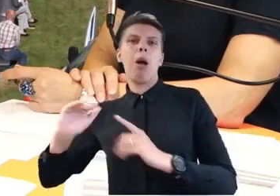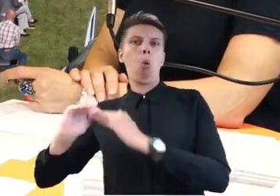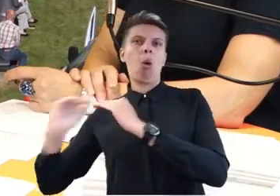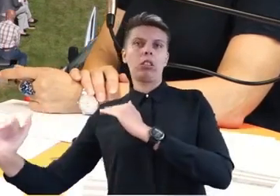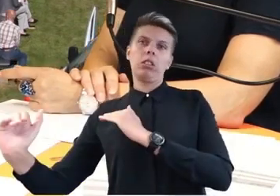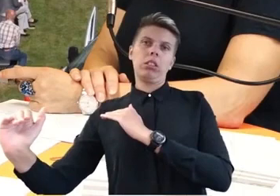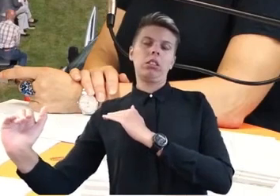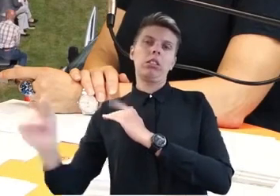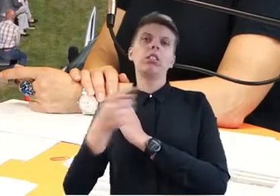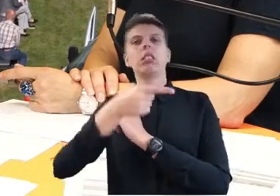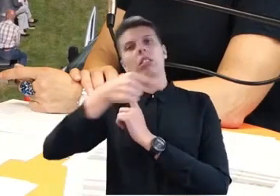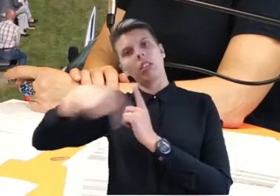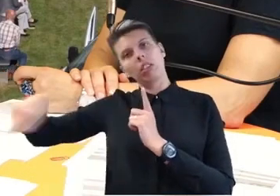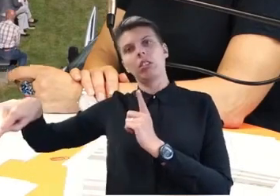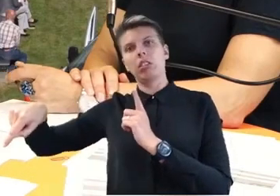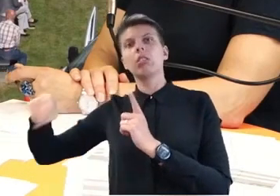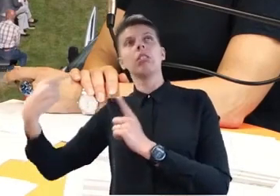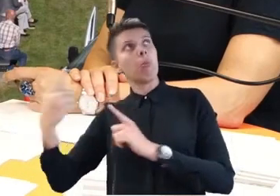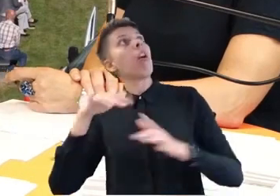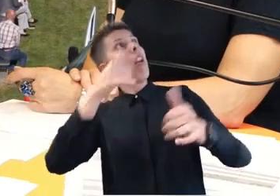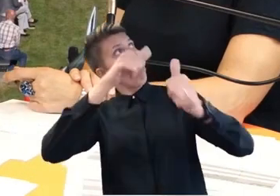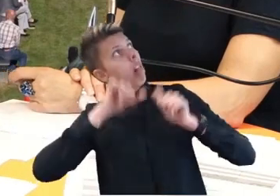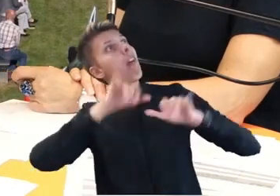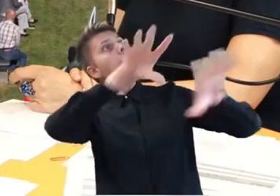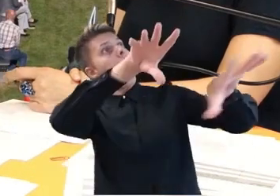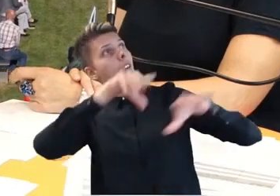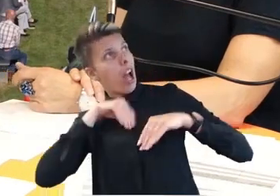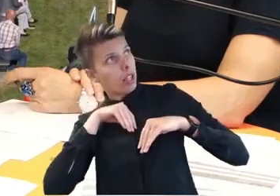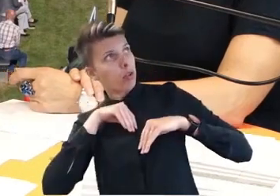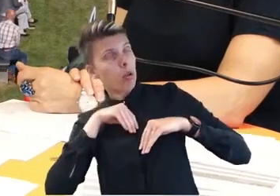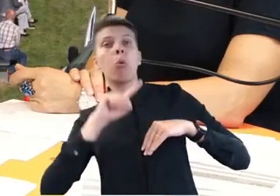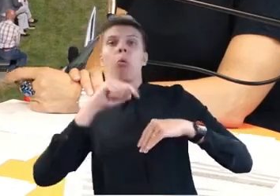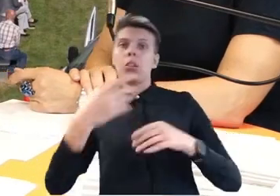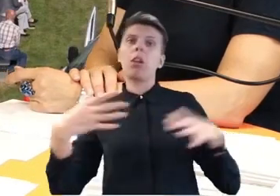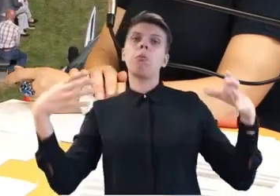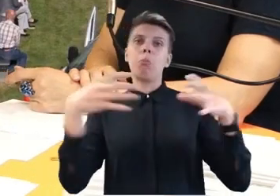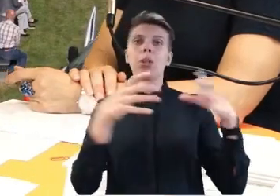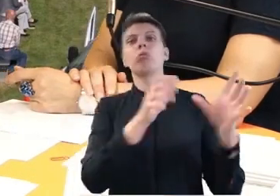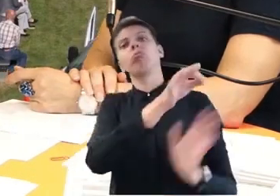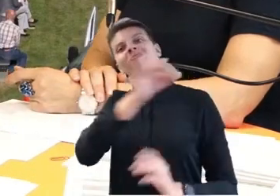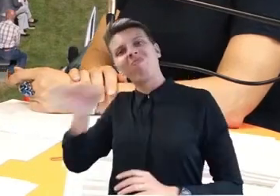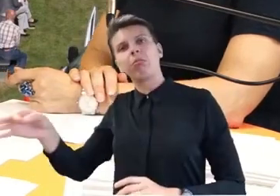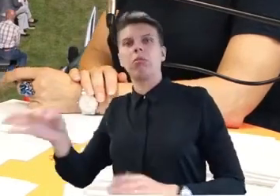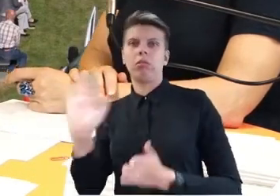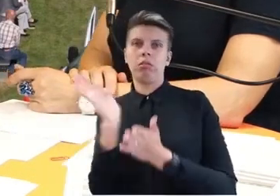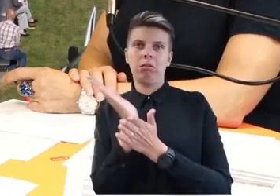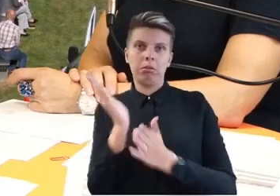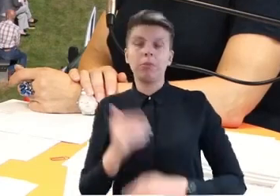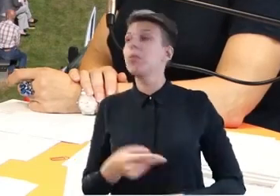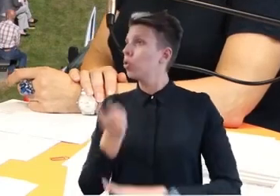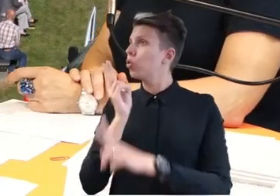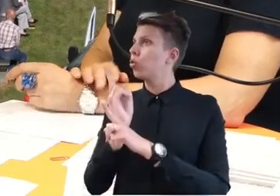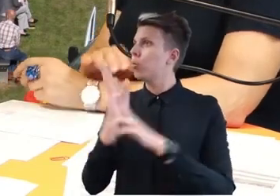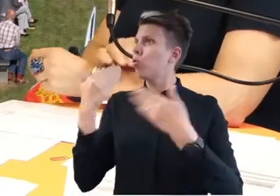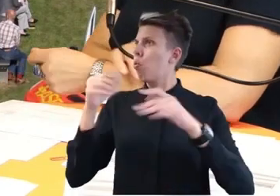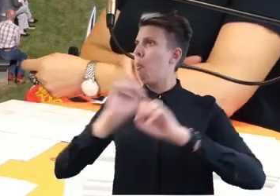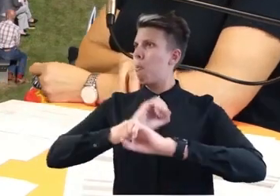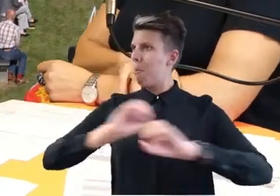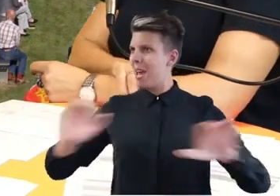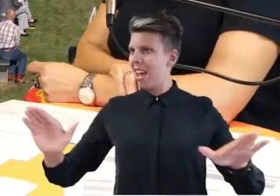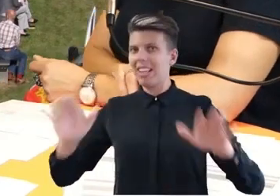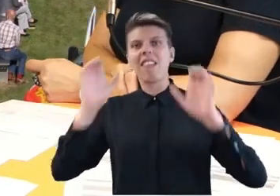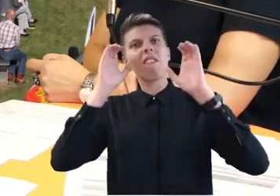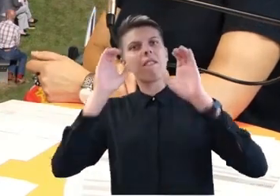angeboten die man nun hatte die hilfe angenommen und die kollegen sind in den einsatz gegangen das konnte man vielfach her nehmen auch verfolgen